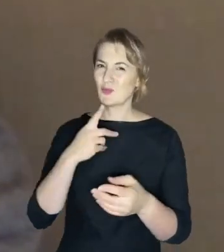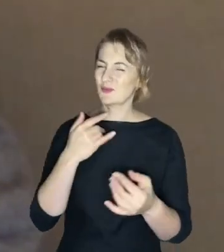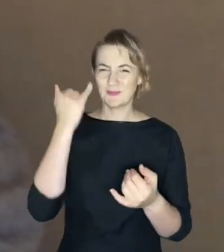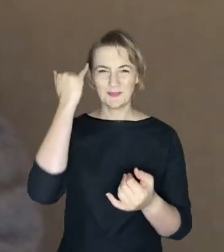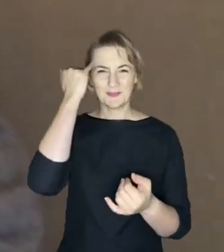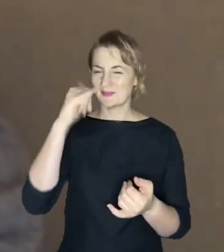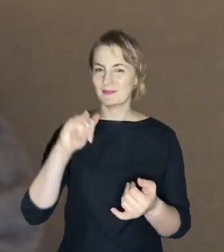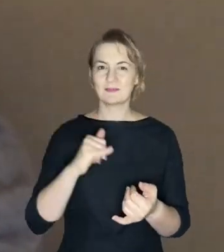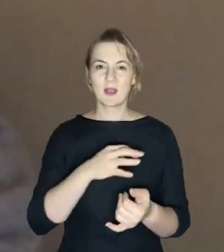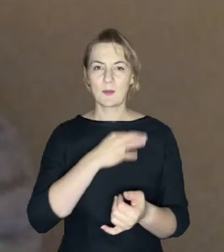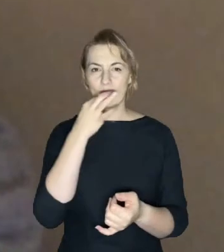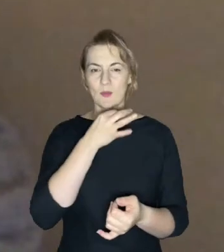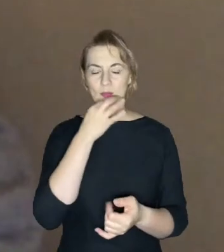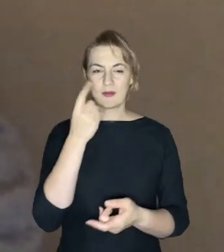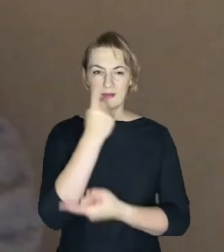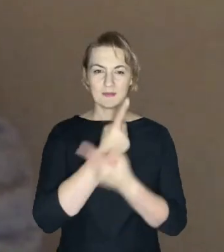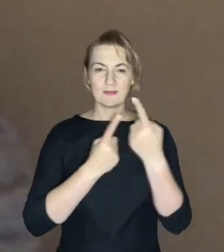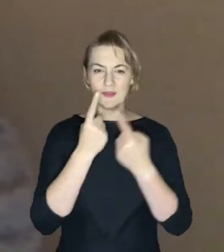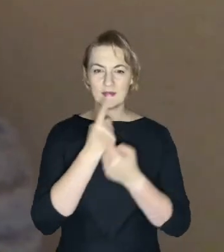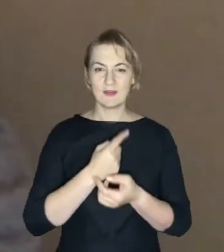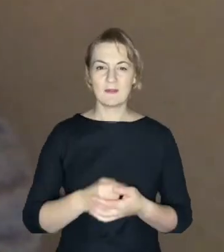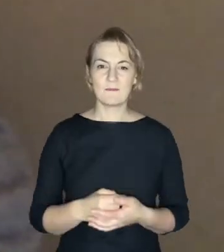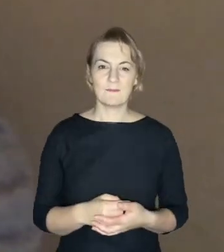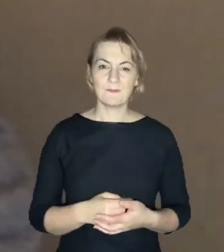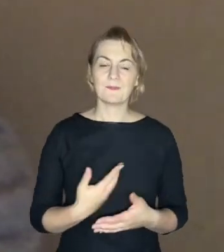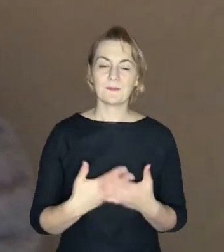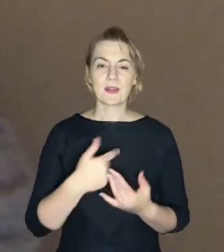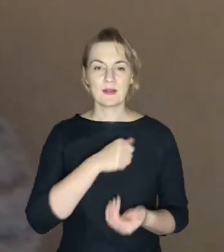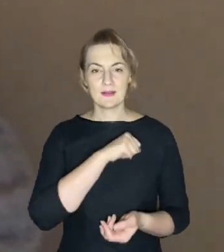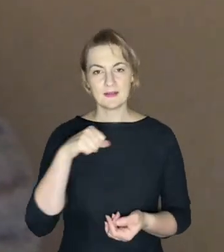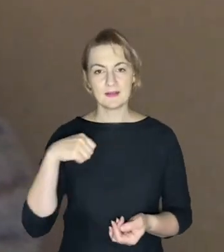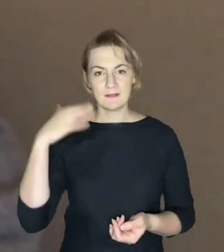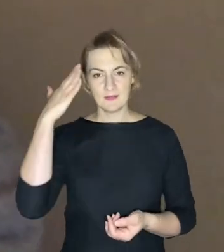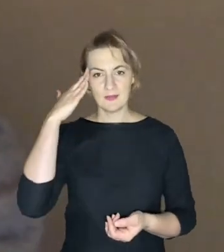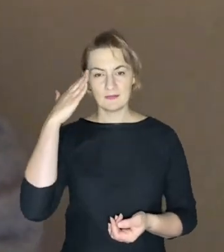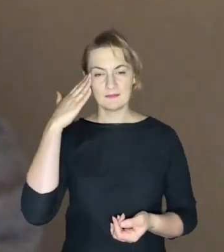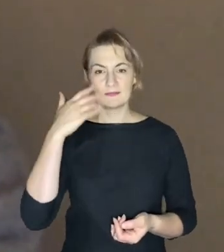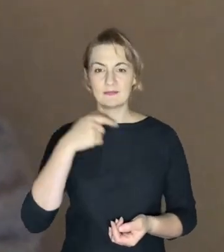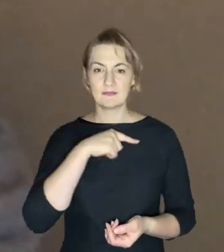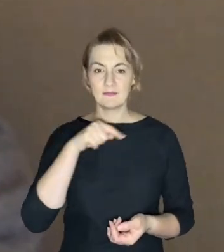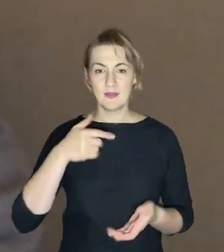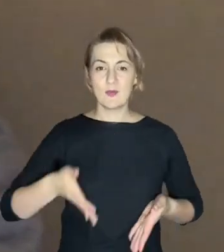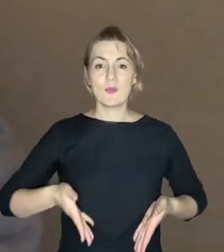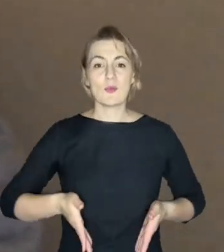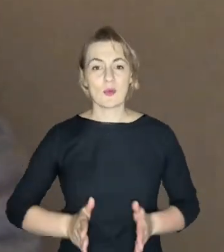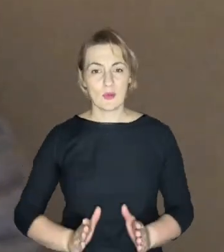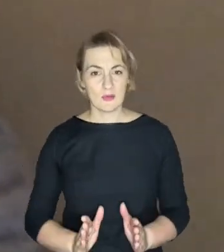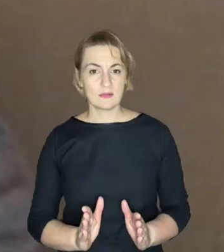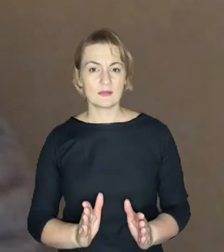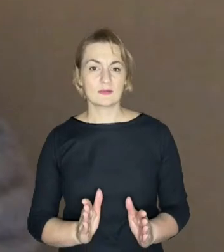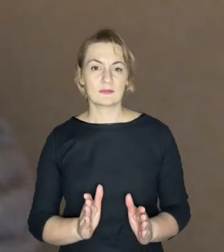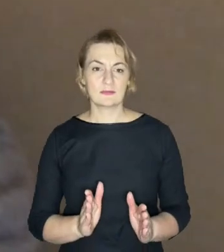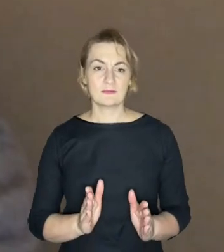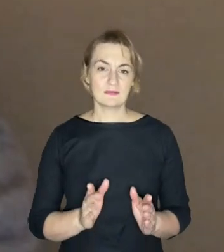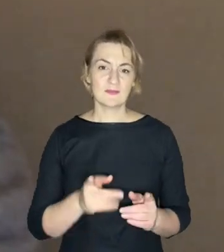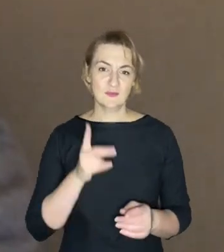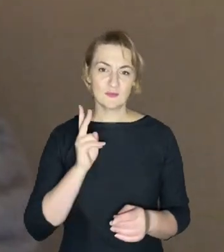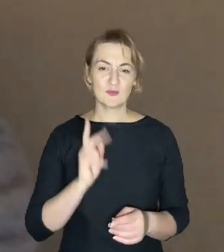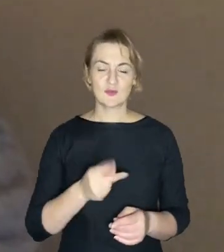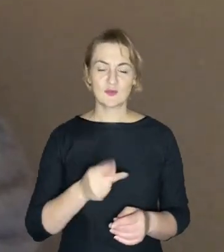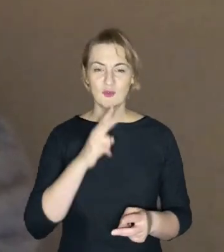przestawiać, no to wiem z całą pewnością, że my się rodzimy na tym świecie po to, żeby sobie odpowiedzieć na to